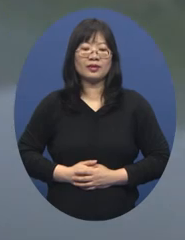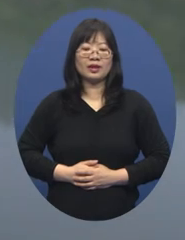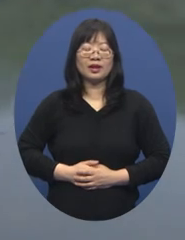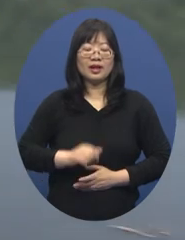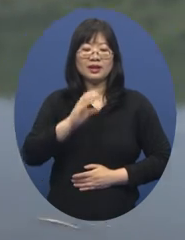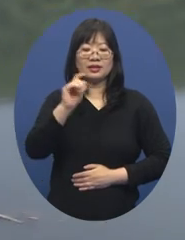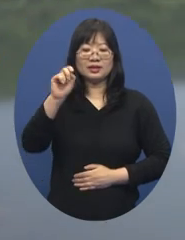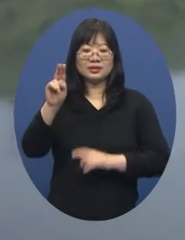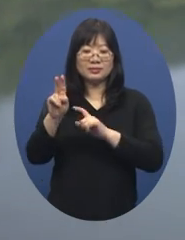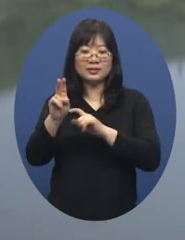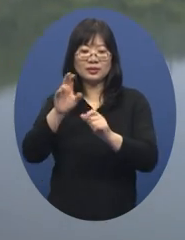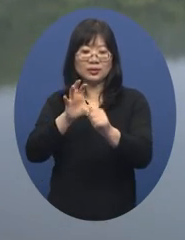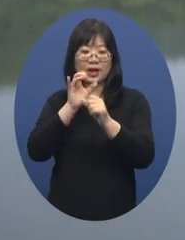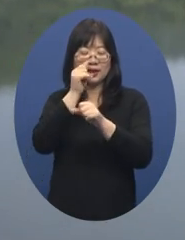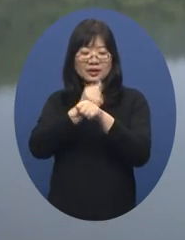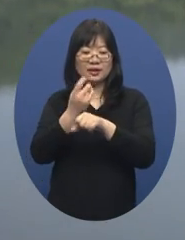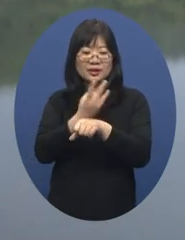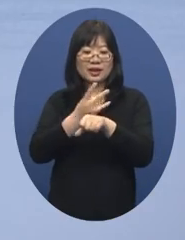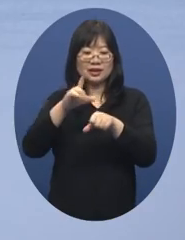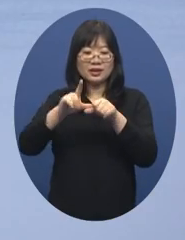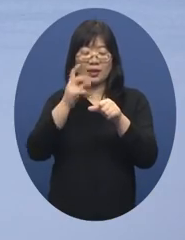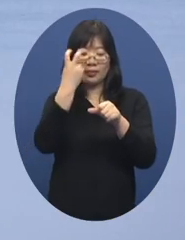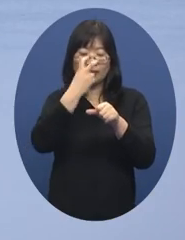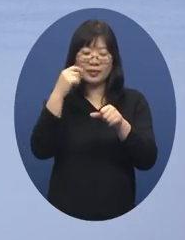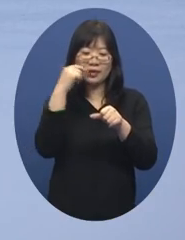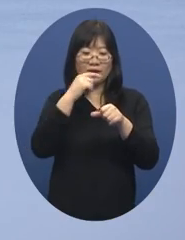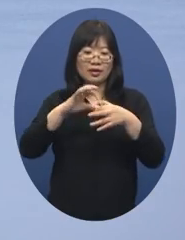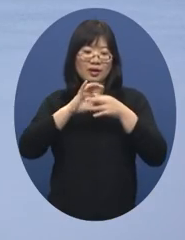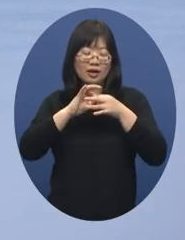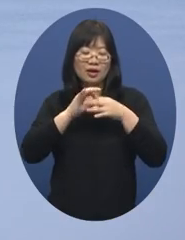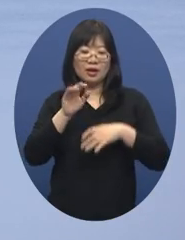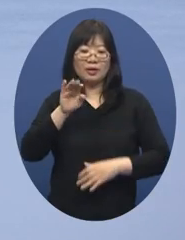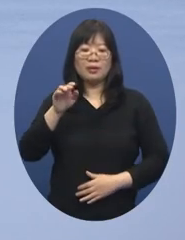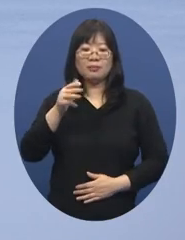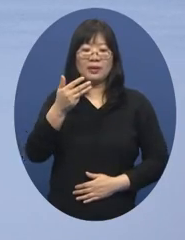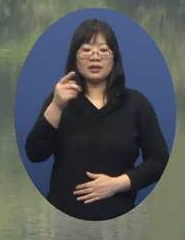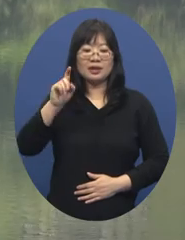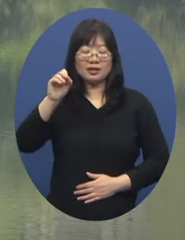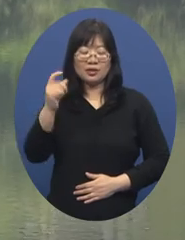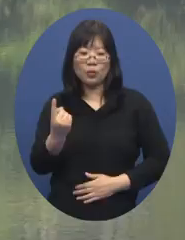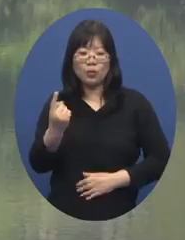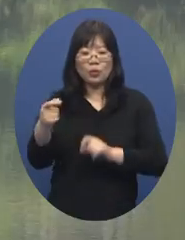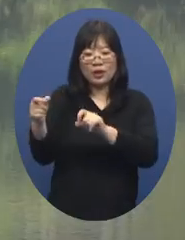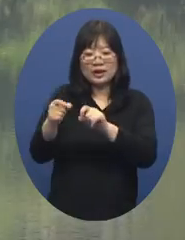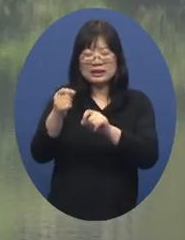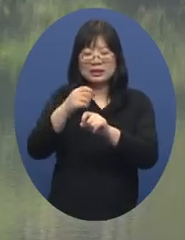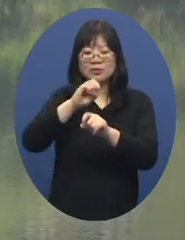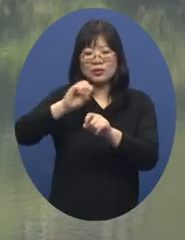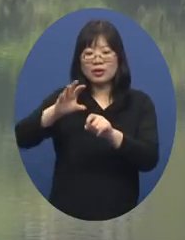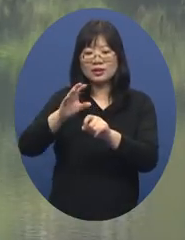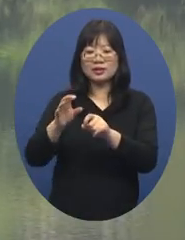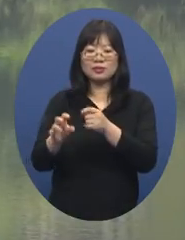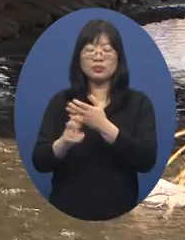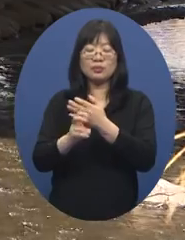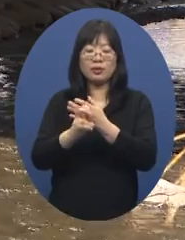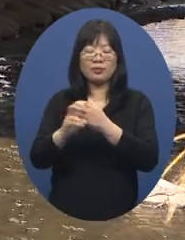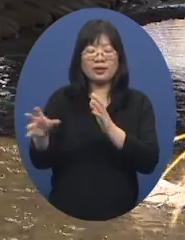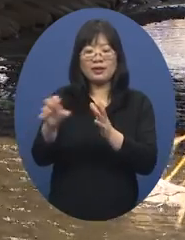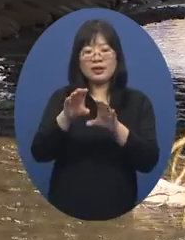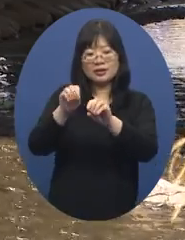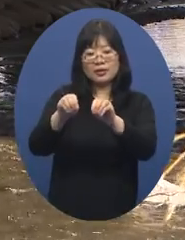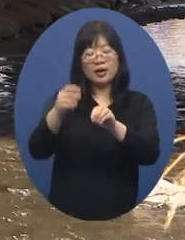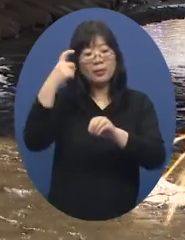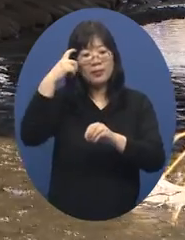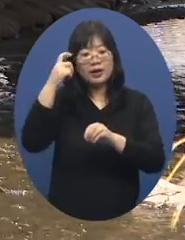수자원본부는 CCTV와 순찰을 동원한 24시간 감시 체계를 통해 팔당호 주변 쓰레기 무단 투기를 근절해 나갈 계획. 또